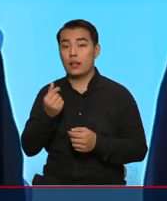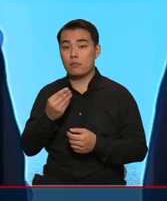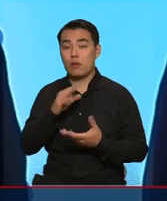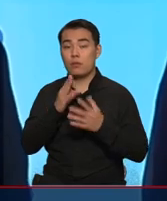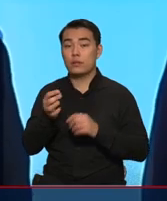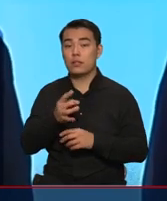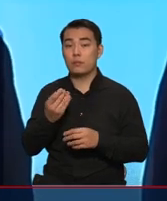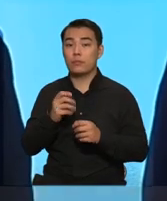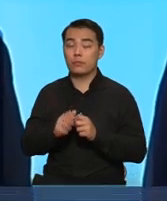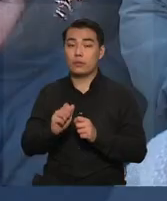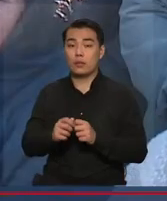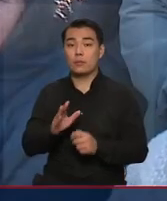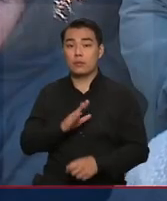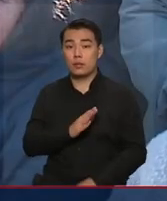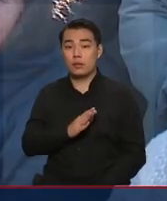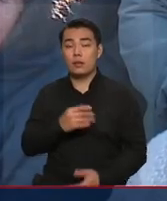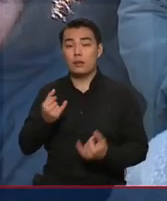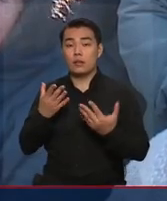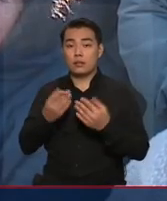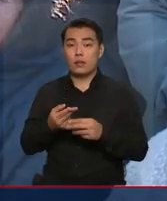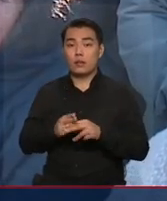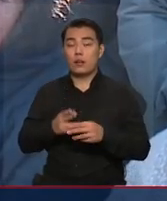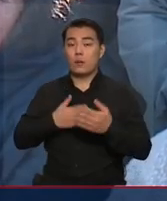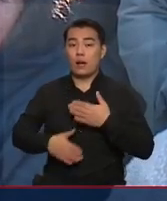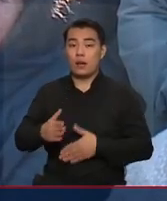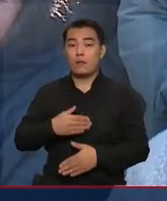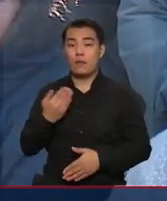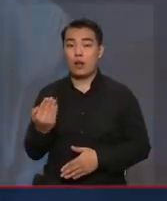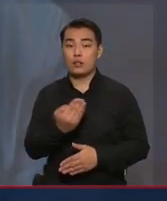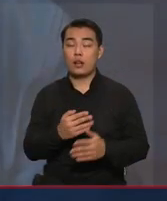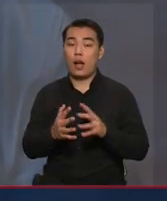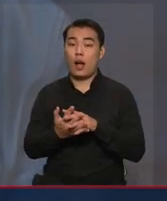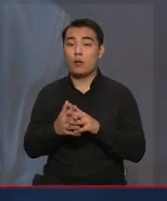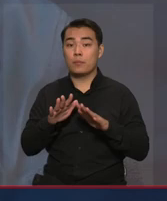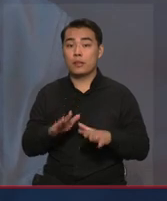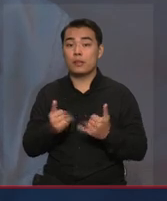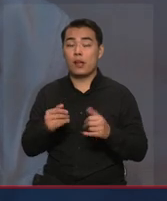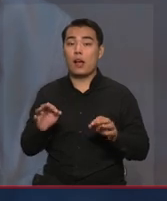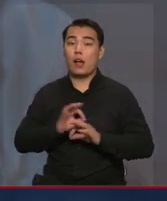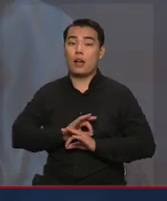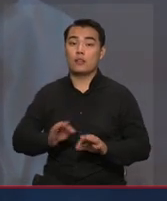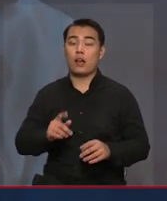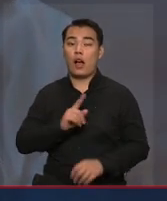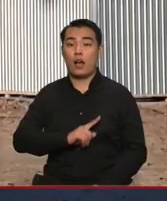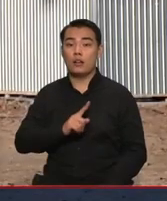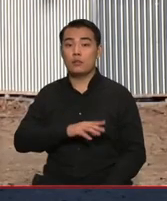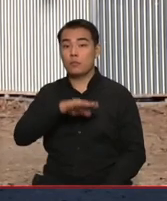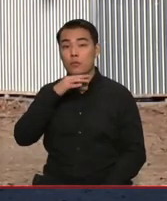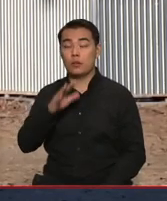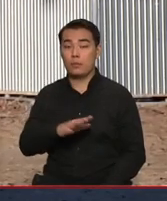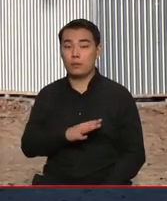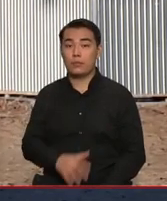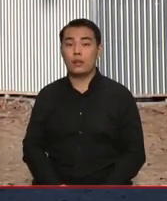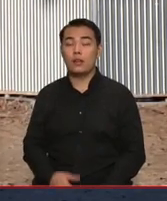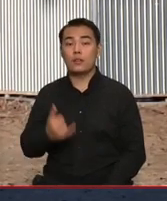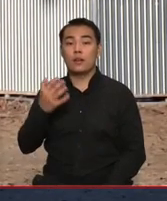қазір республикалық бюджеттен бөлінді. Бүгін міне сондай қуаныш сіздердің ауылдарыңызда. Өте керемет, бұны көптен сіздер күттіңіздер.